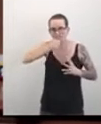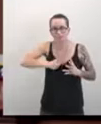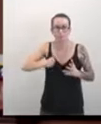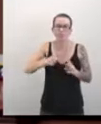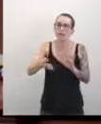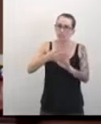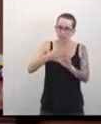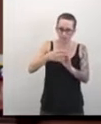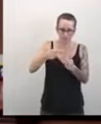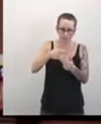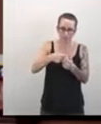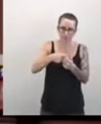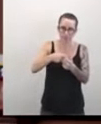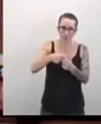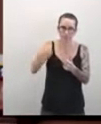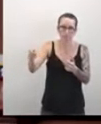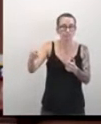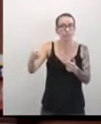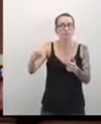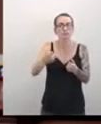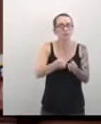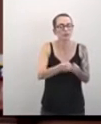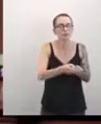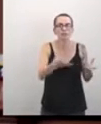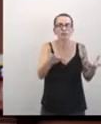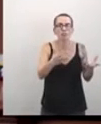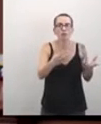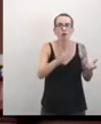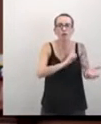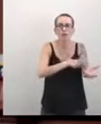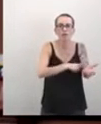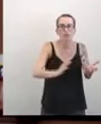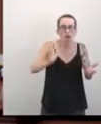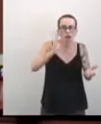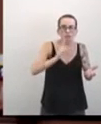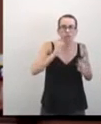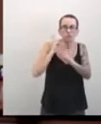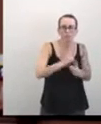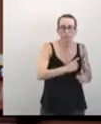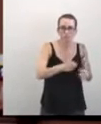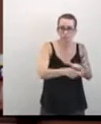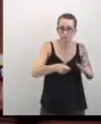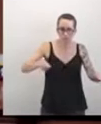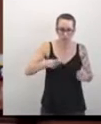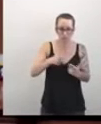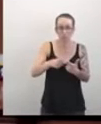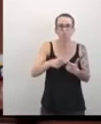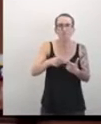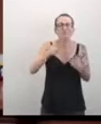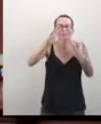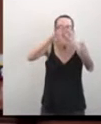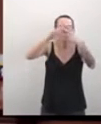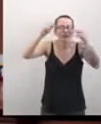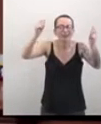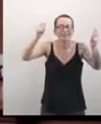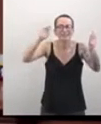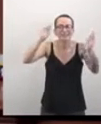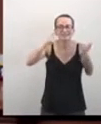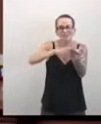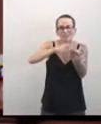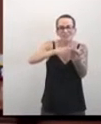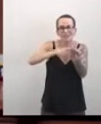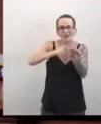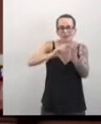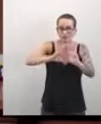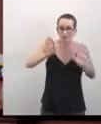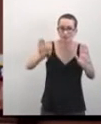dit, l'absence de soutien au développement des énergies fossiles, de recours aux paradis fiscaux ou d'inégalités, notamment entre les femmes et les